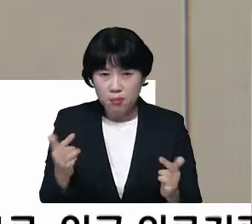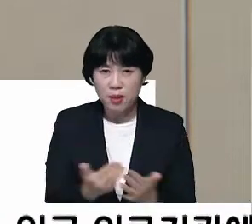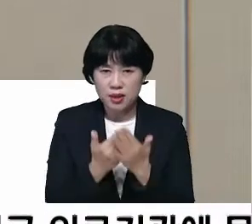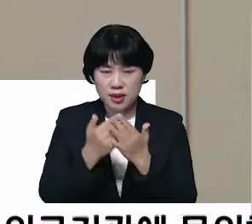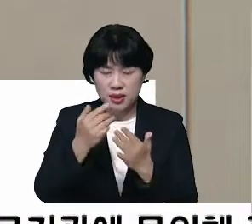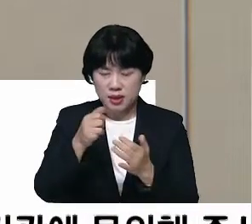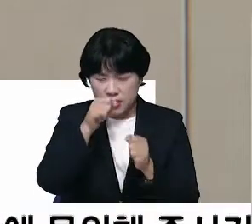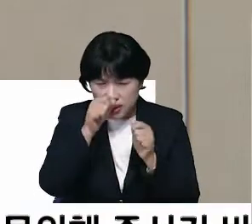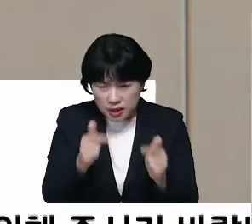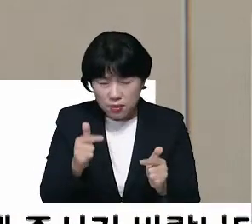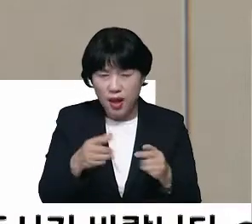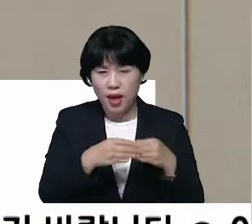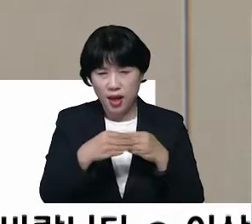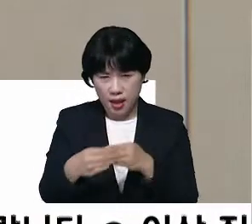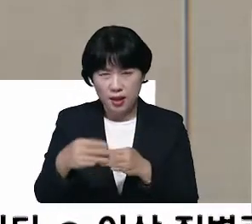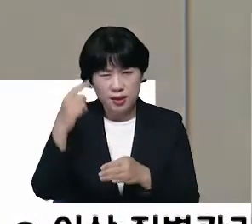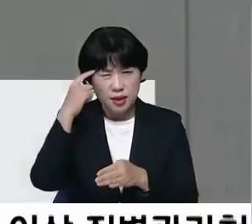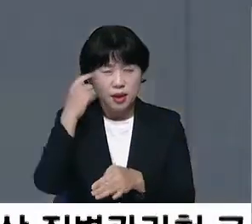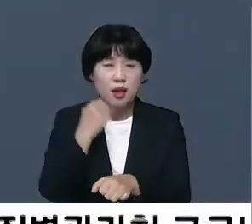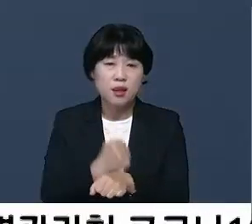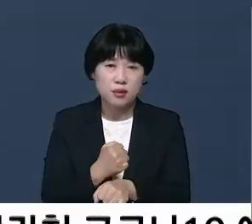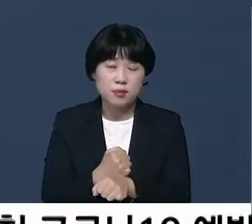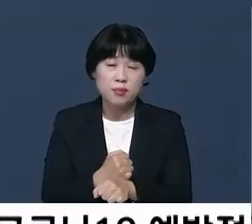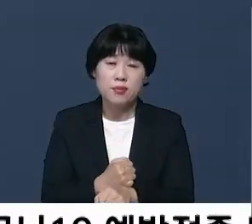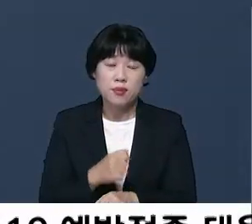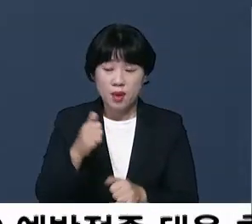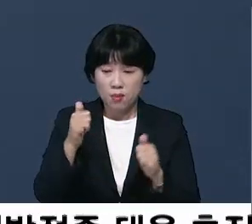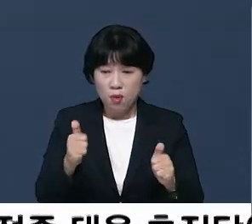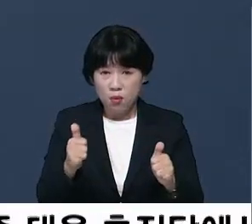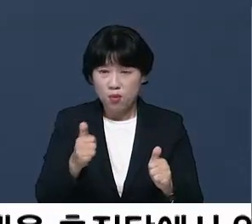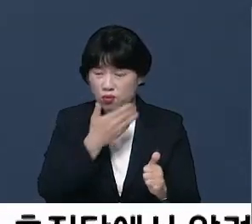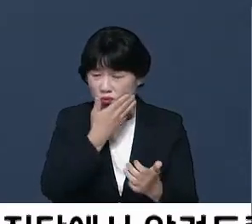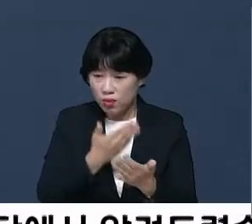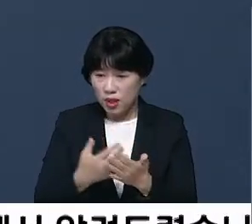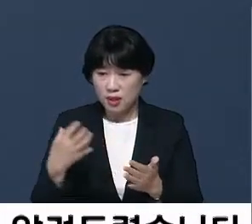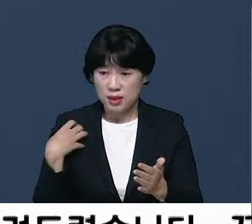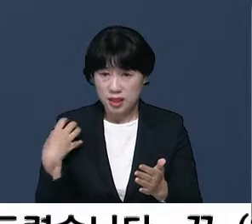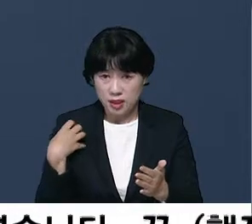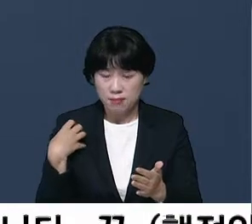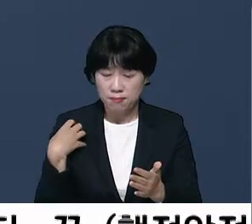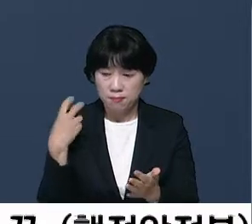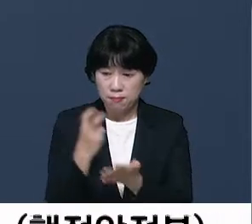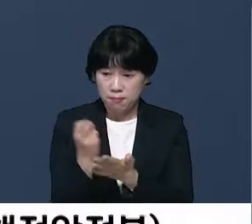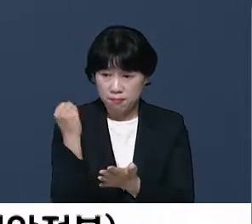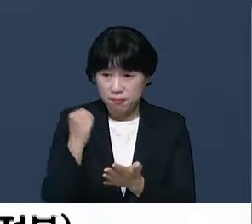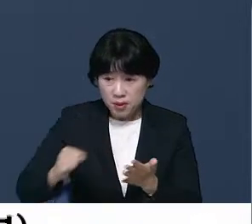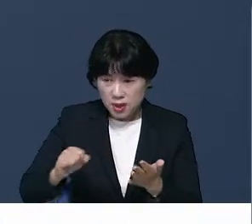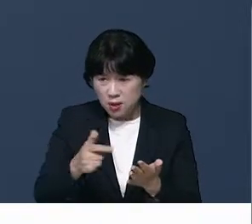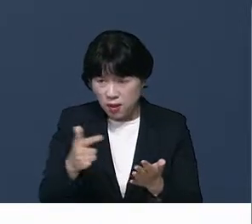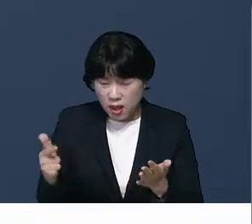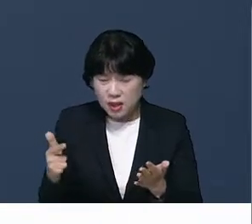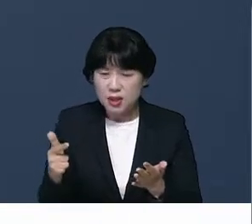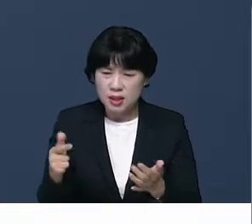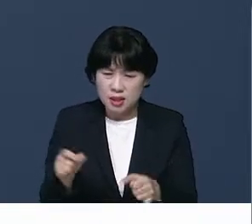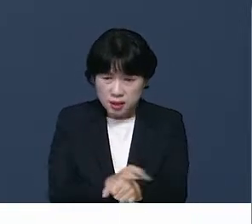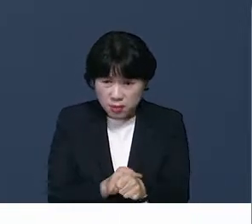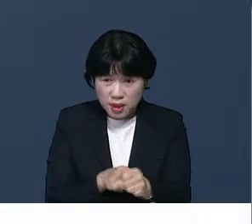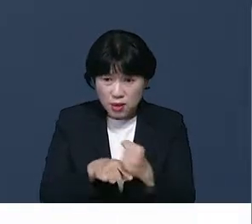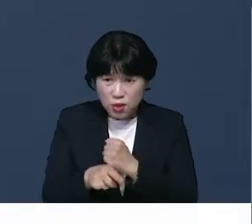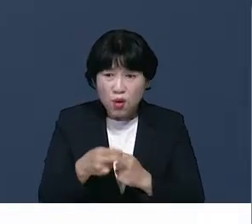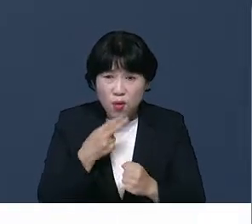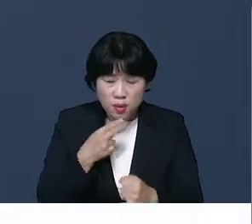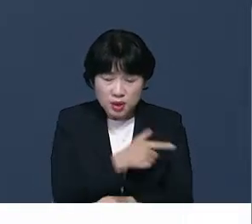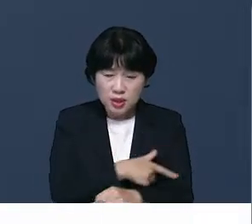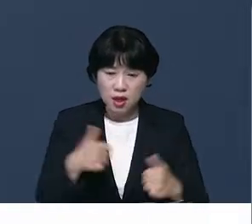마크로 나가도록 하겠습니다 법원은 중대한 의무 위반 등 특별한 사유가 없는한 이사회가